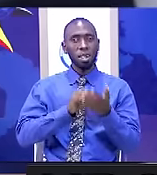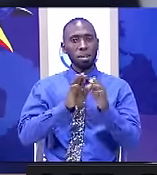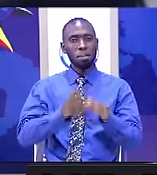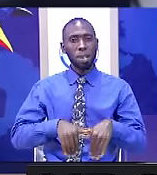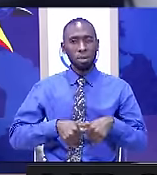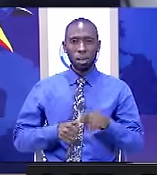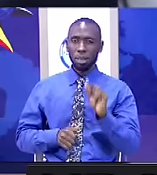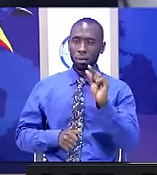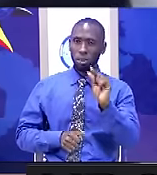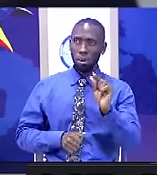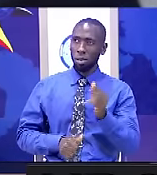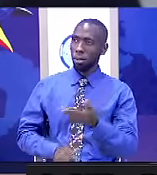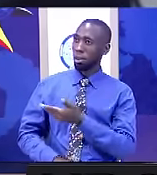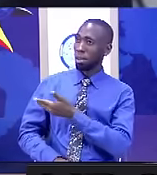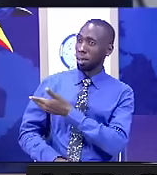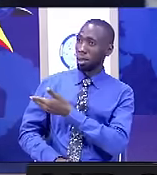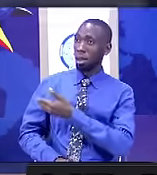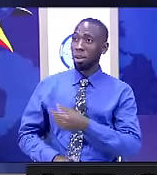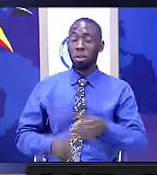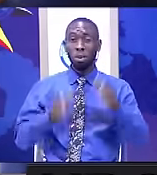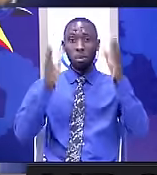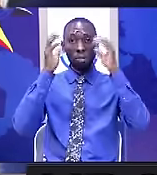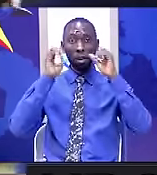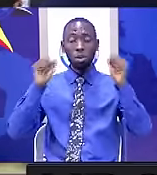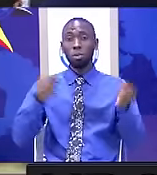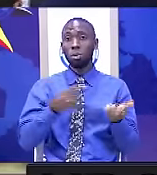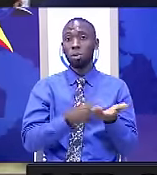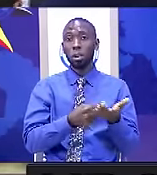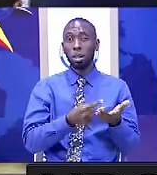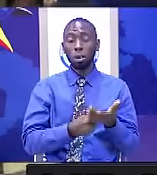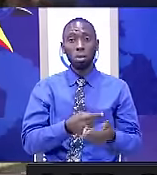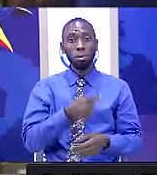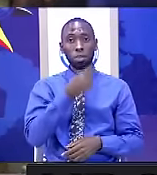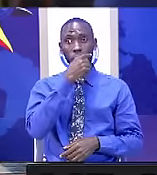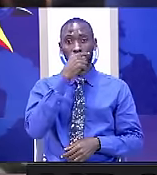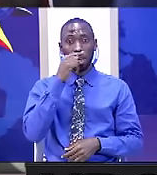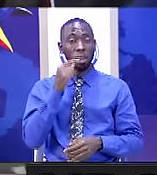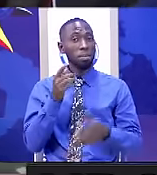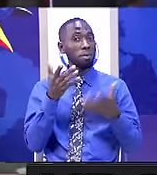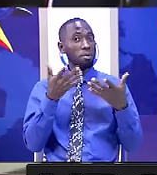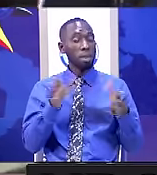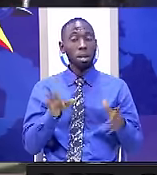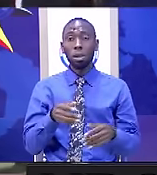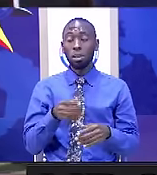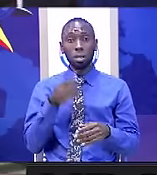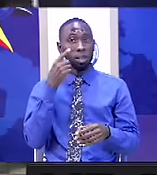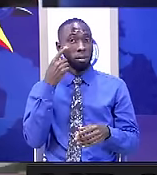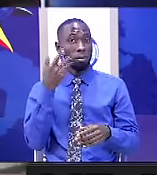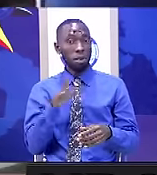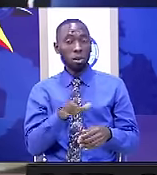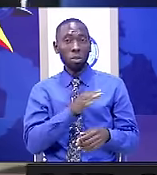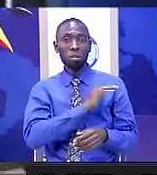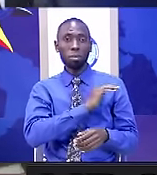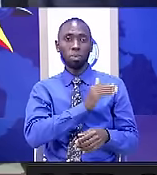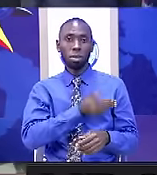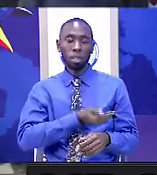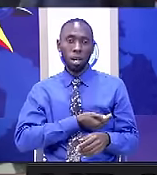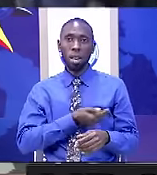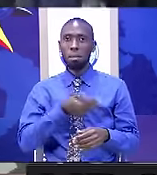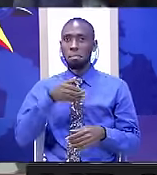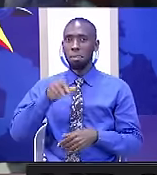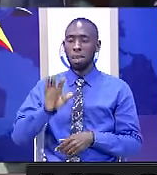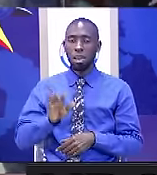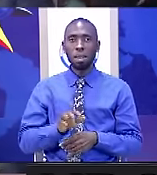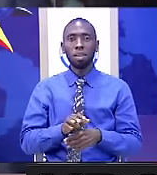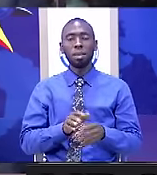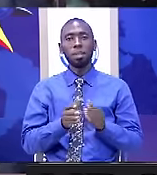katono kirabika nga omukulembeze w'eggwanga amaze obaoliawo kubanga twalabye wali mukyala we ye yakulembeddemu okuteeka